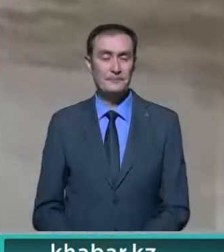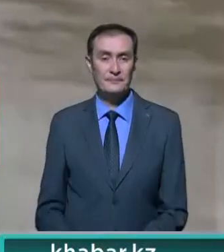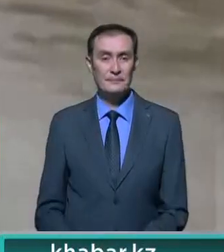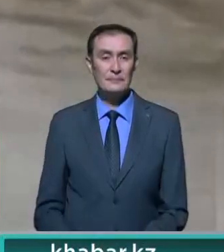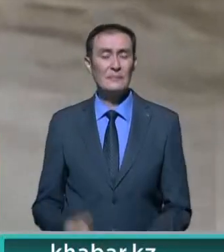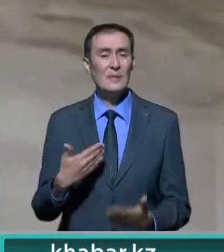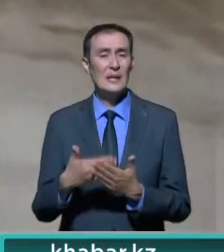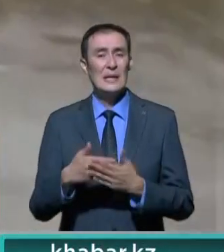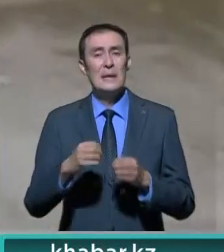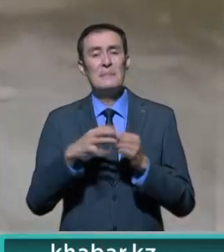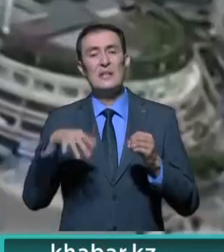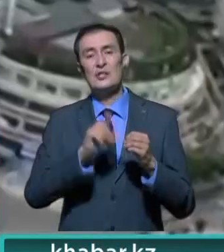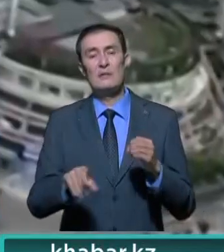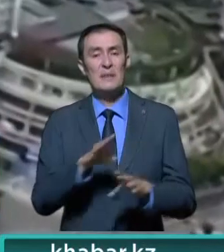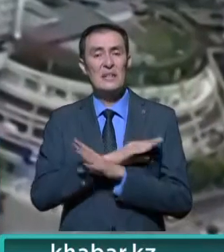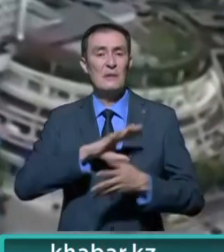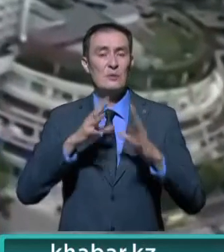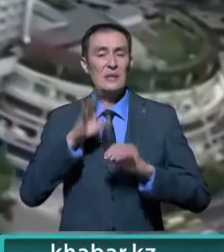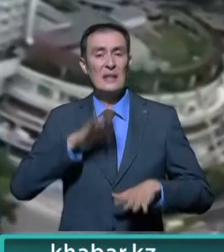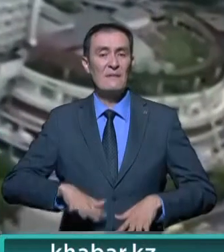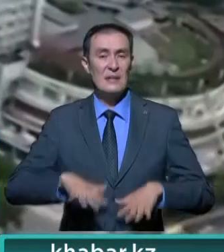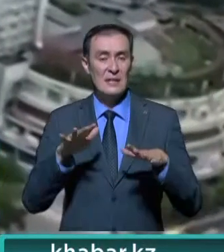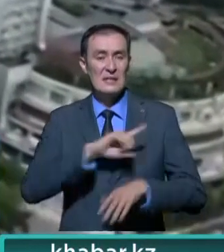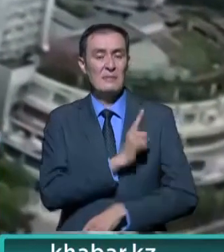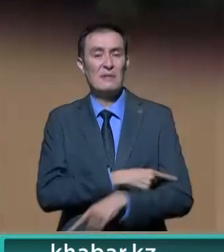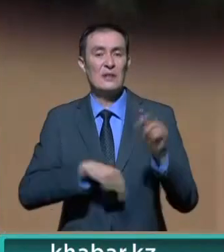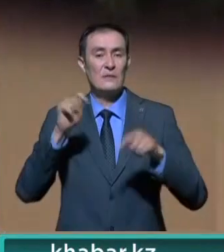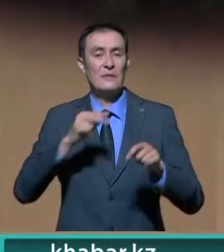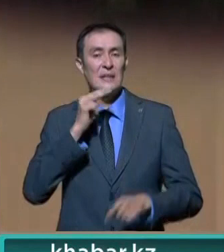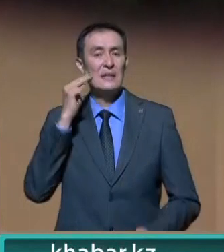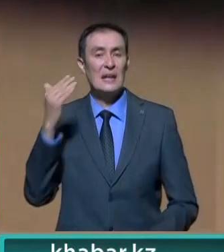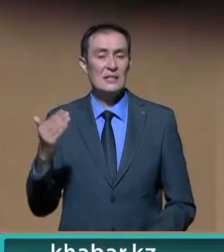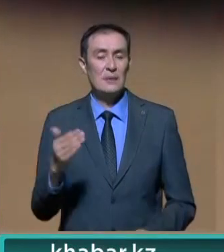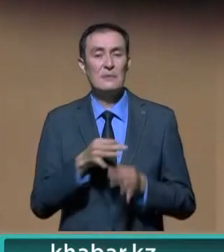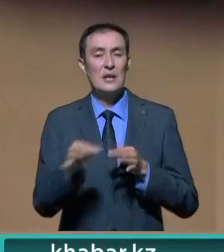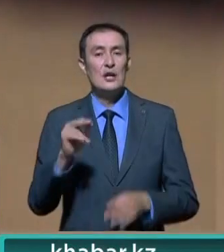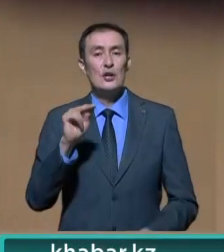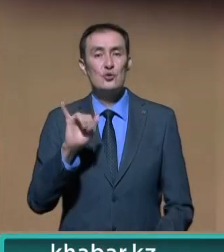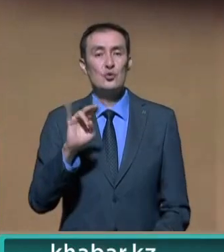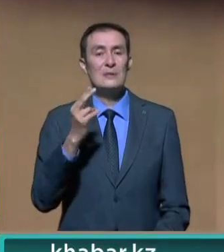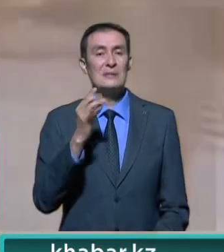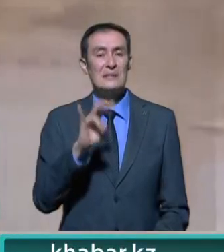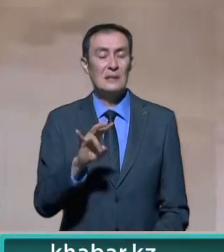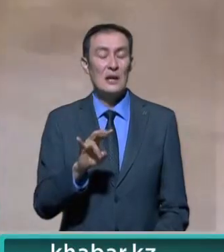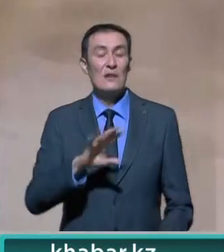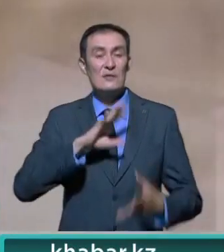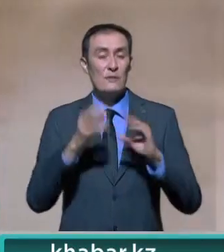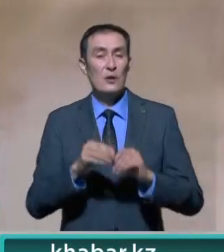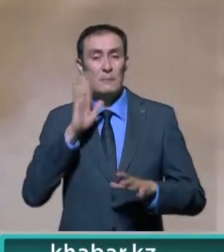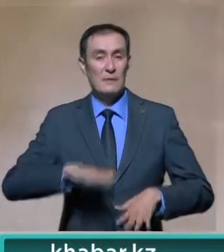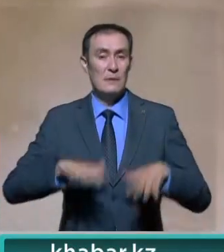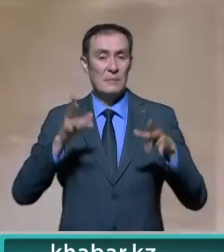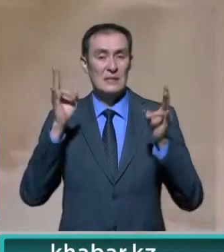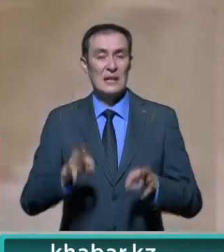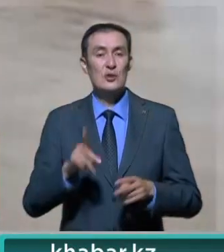По меньшей мере 15 человек погибли в результате наводнений из-за проливных дождей в китайском Чунцине. Еще 4 пропали без вести. Всего от удара стихии